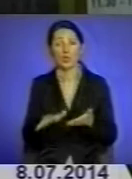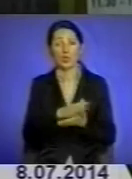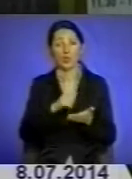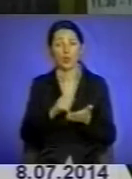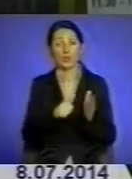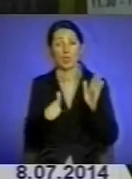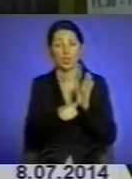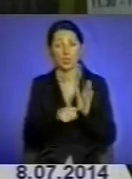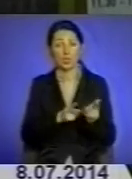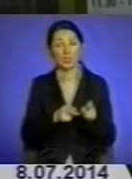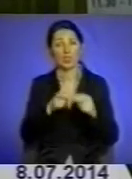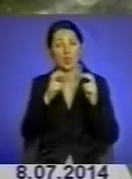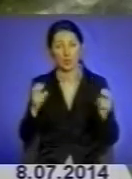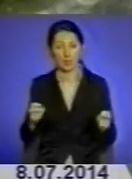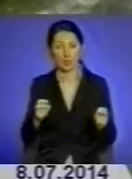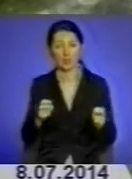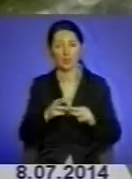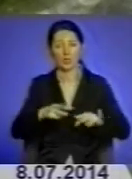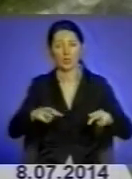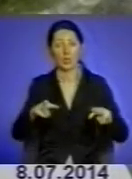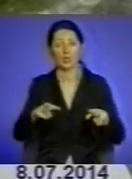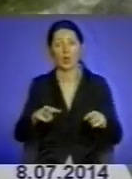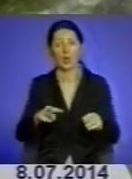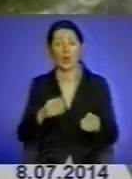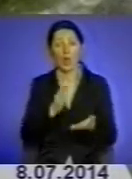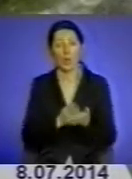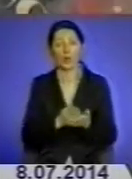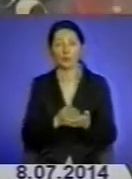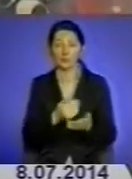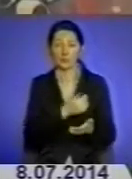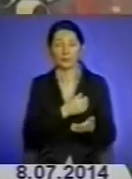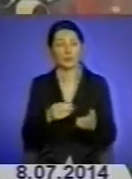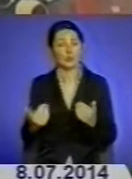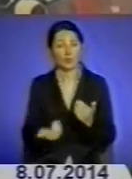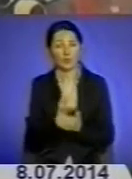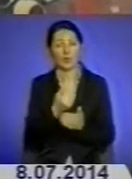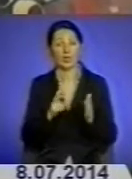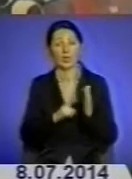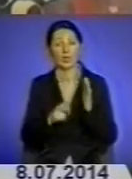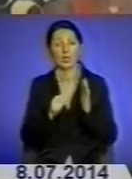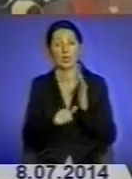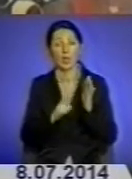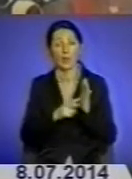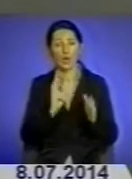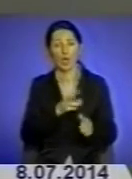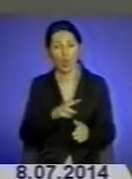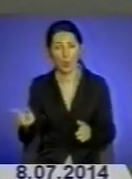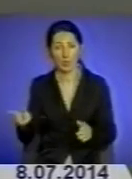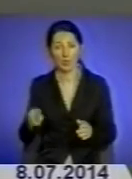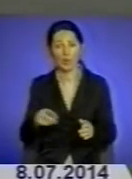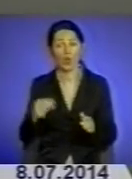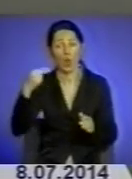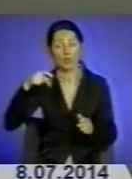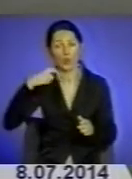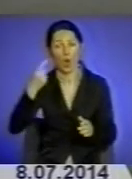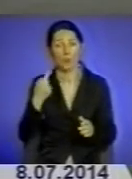мостів. Мінінфраструктури має намір відновити і 705 кілометрів автошляхів Луганської області та 228 Донецької.